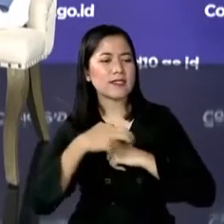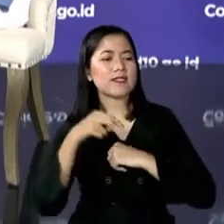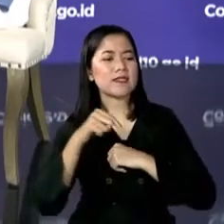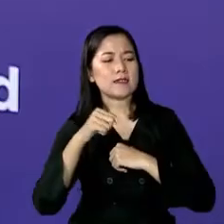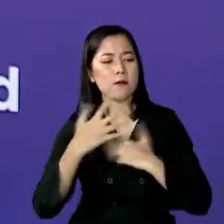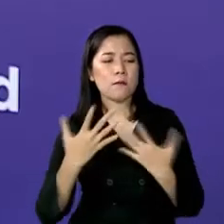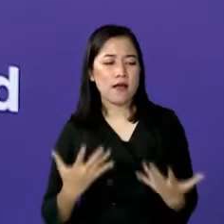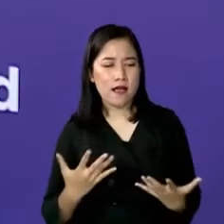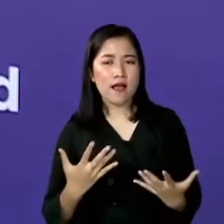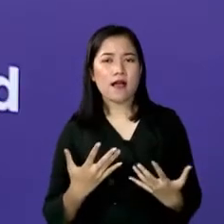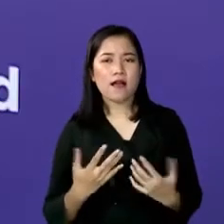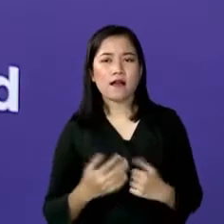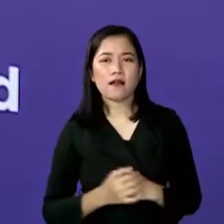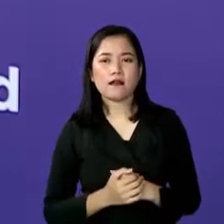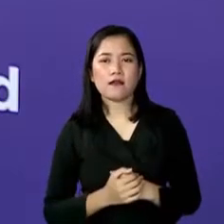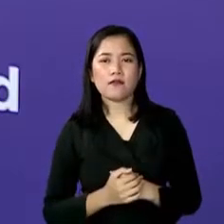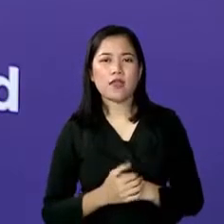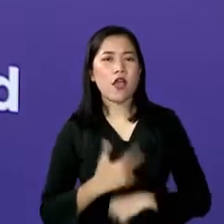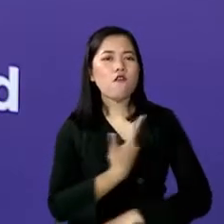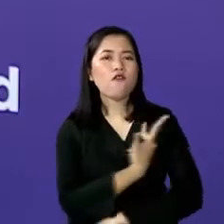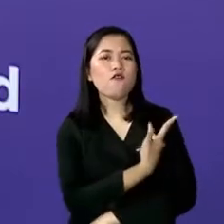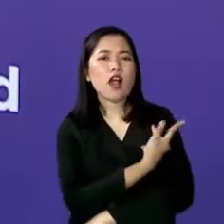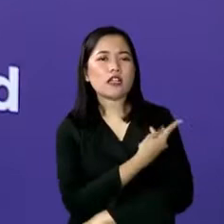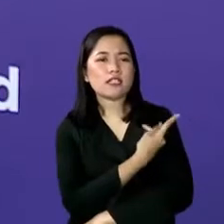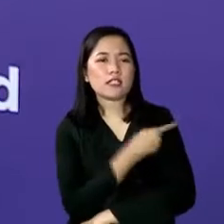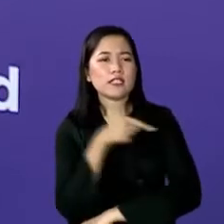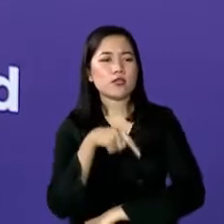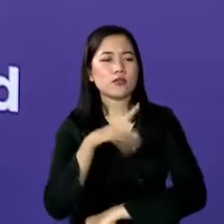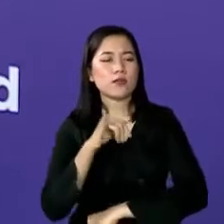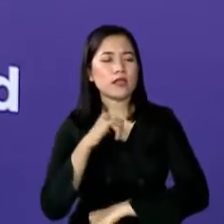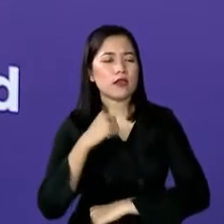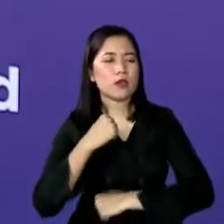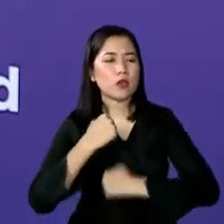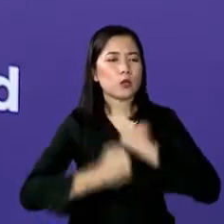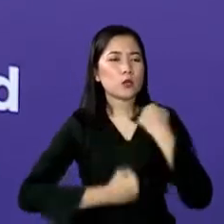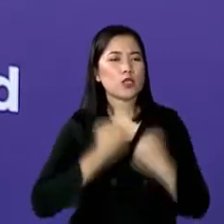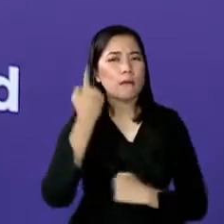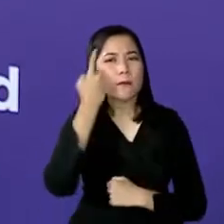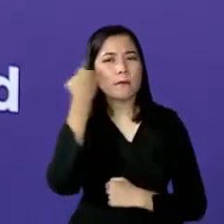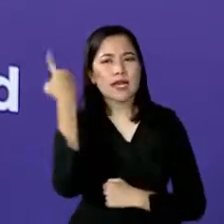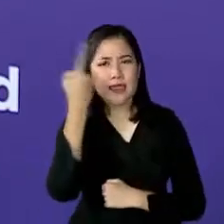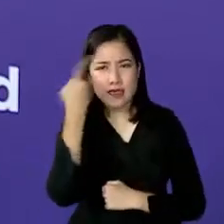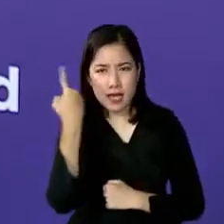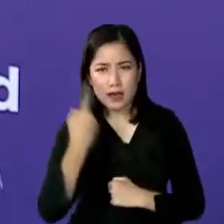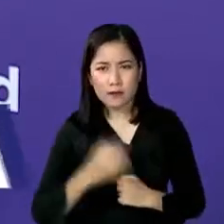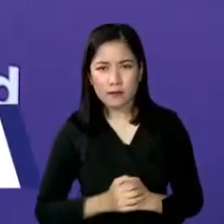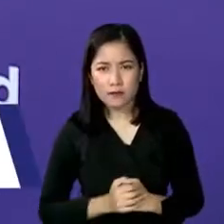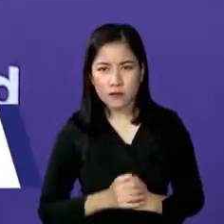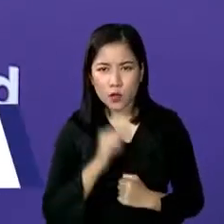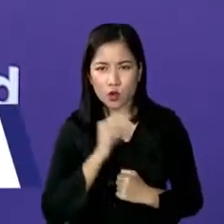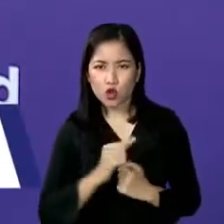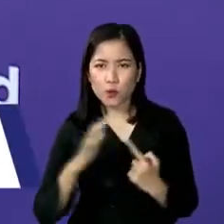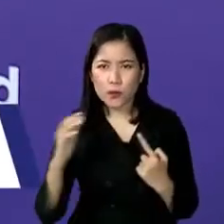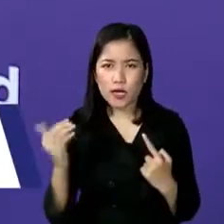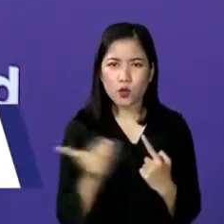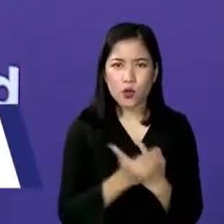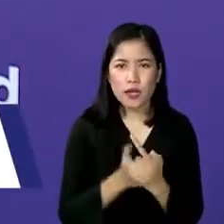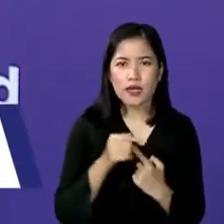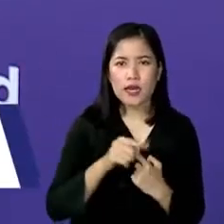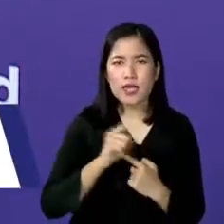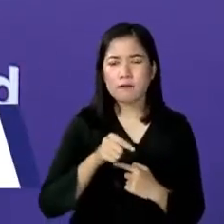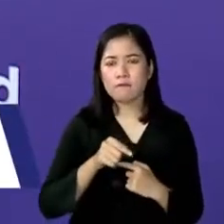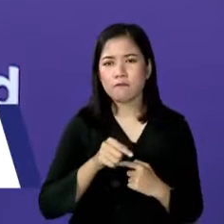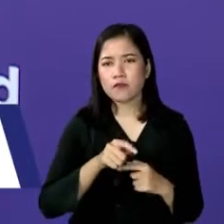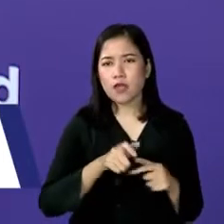merupakan salah satu upaya pemerintah untuk memberikan perlindungan jadi upaya pemberian perlindungan kepada